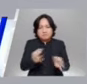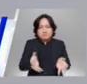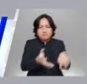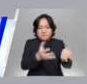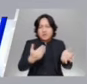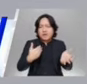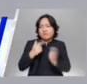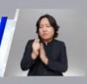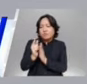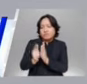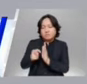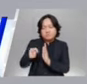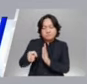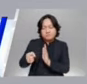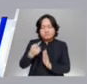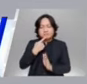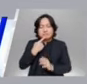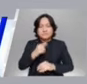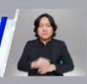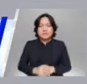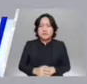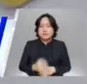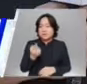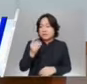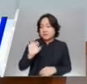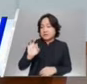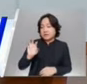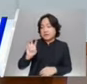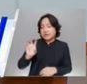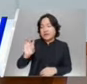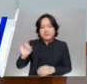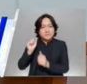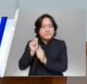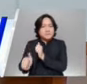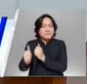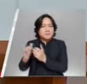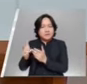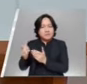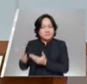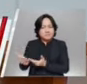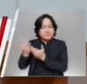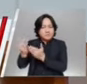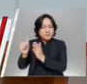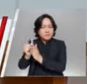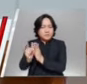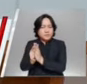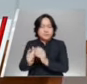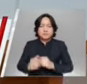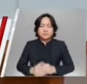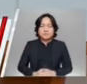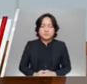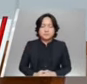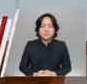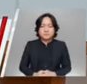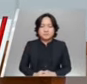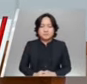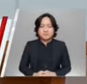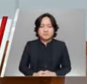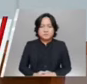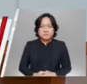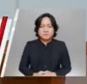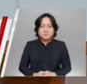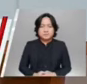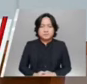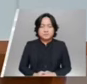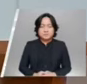na 1968 pa na ipasa. We hope that there will be a review of the law. As